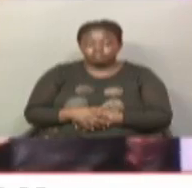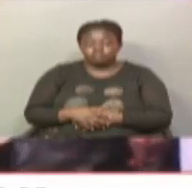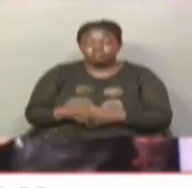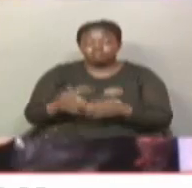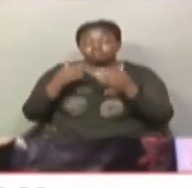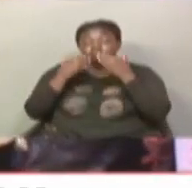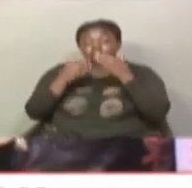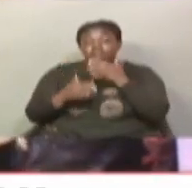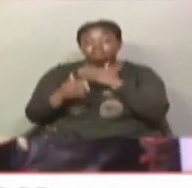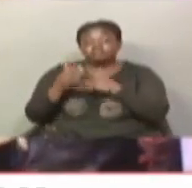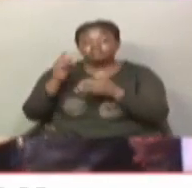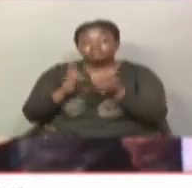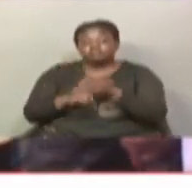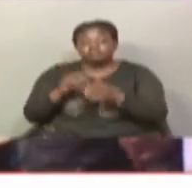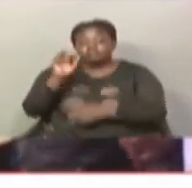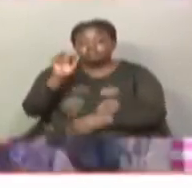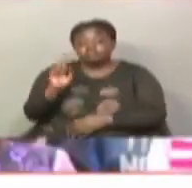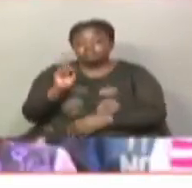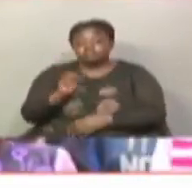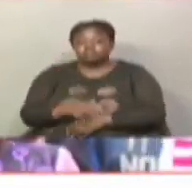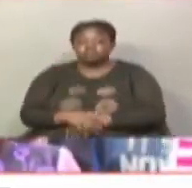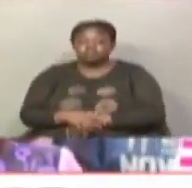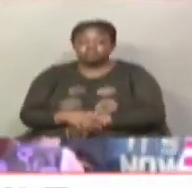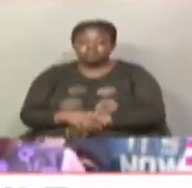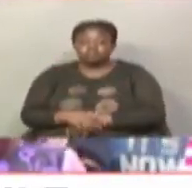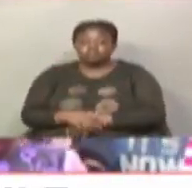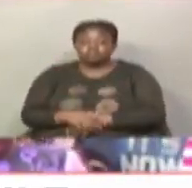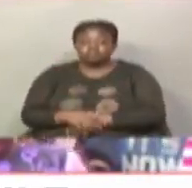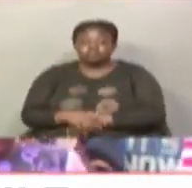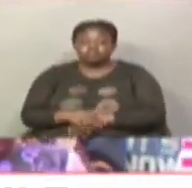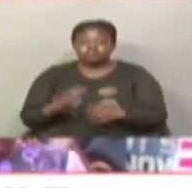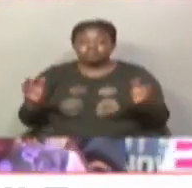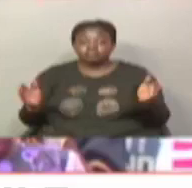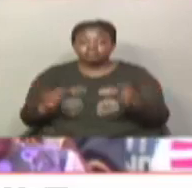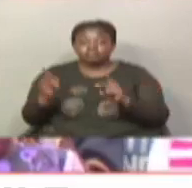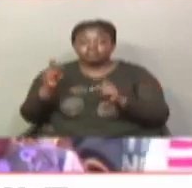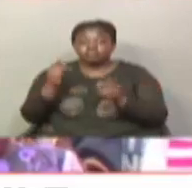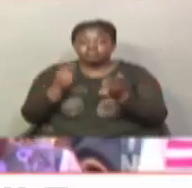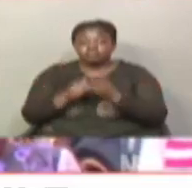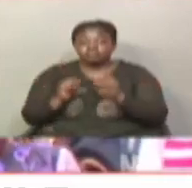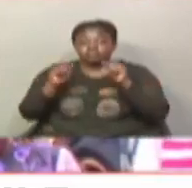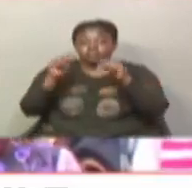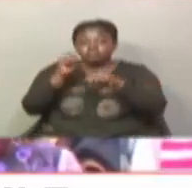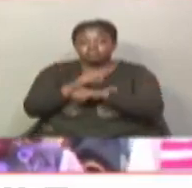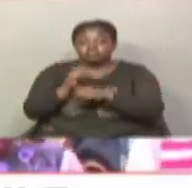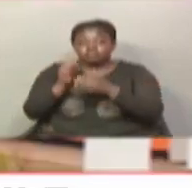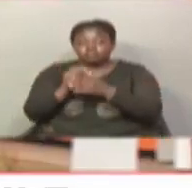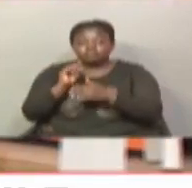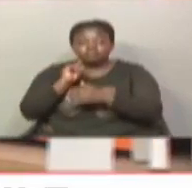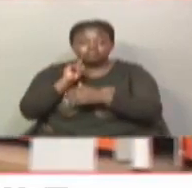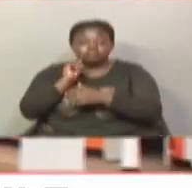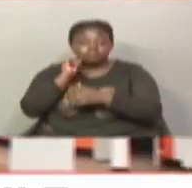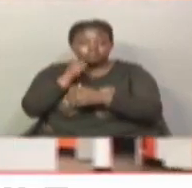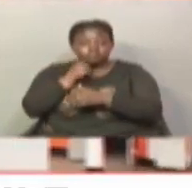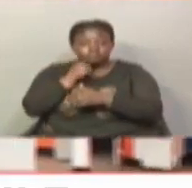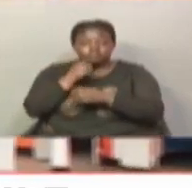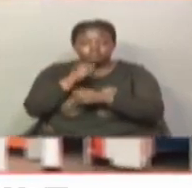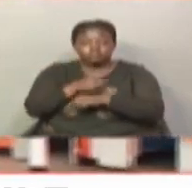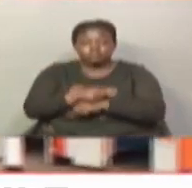that I got 8 aggregate. I encourage guys in Uganda to come to this school because it's a nice school.